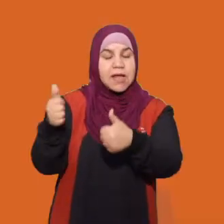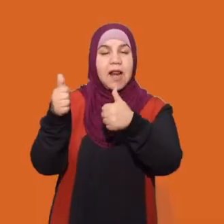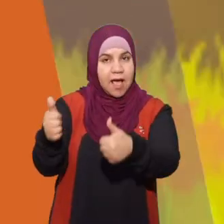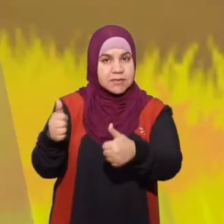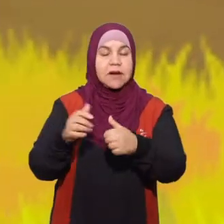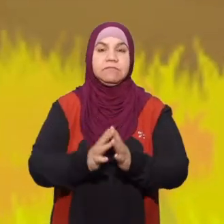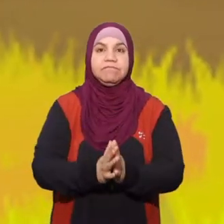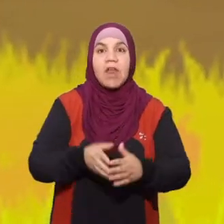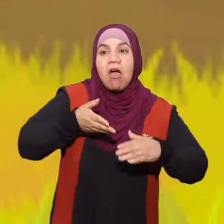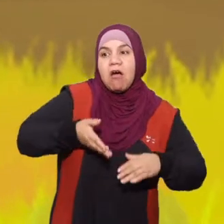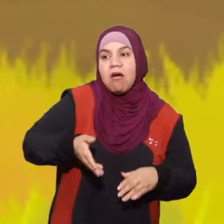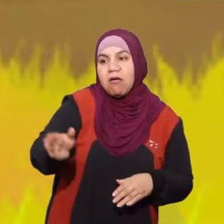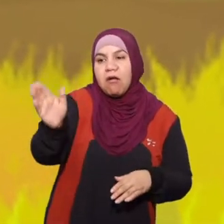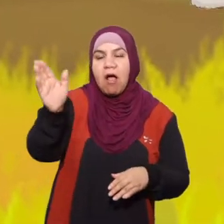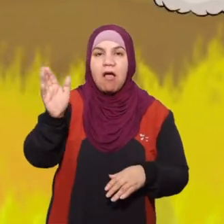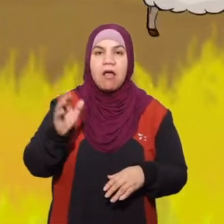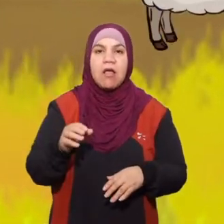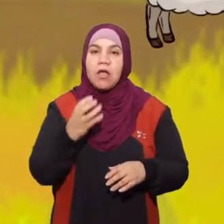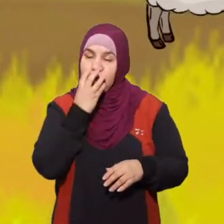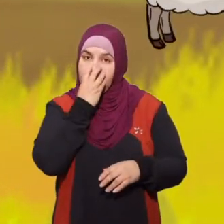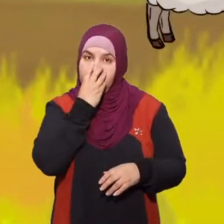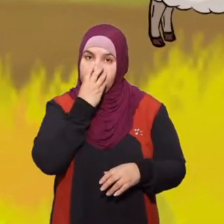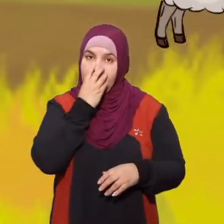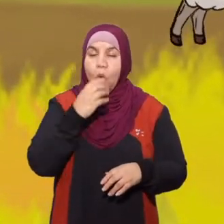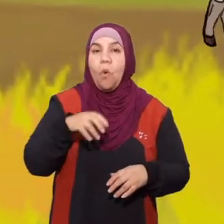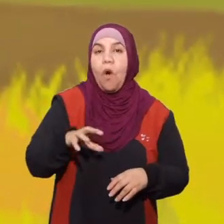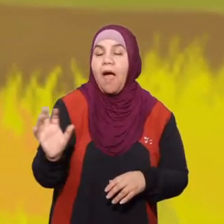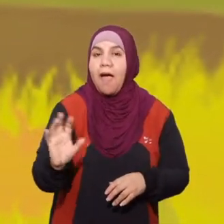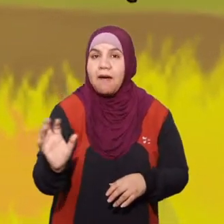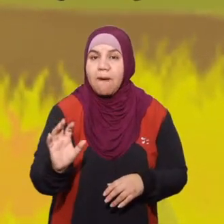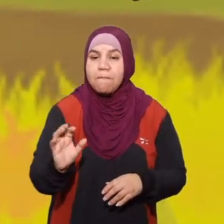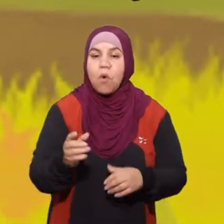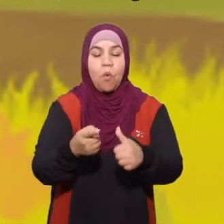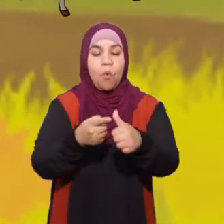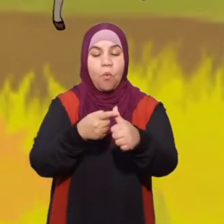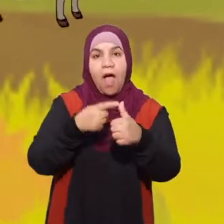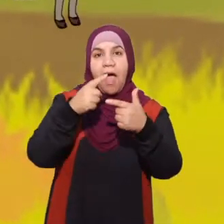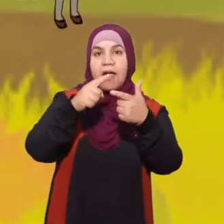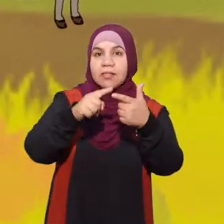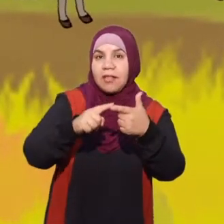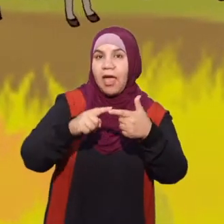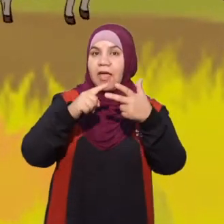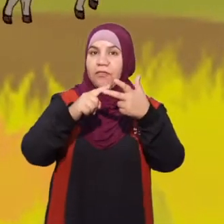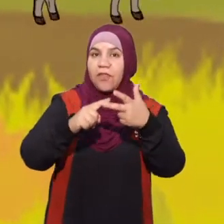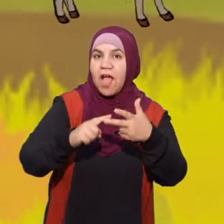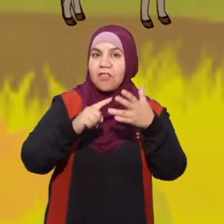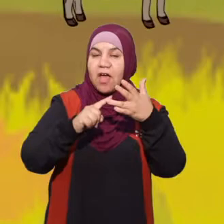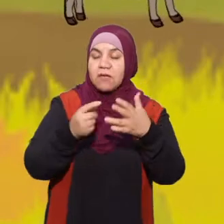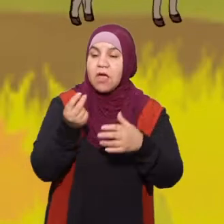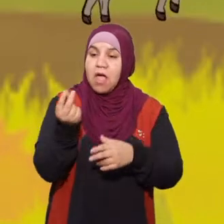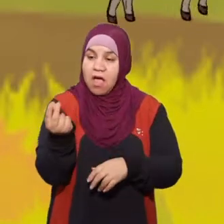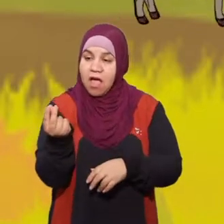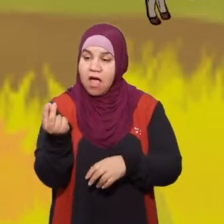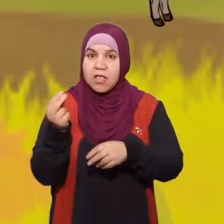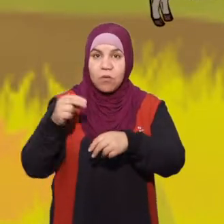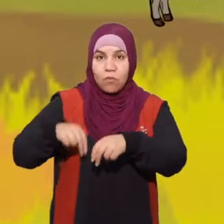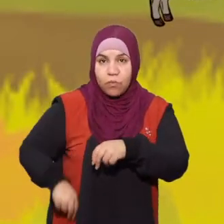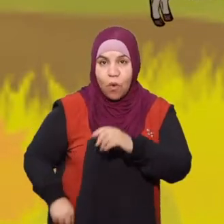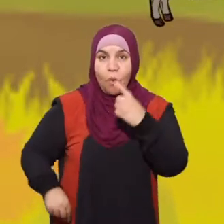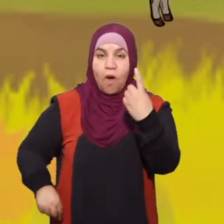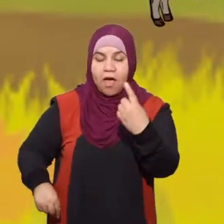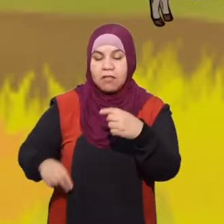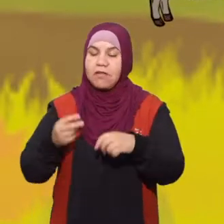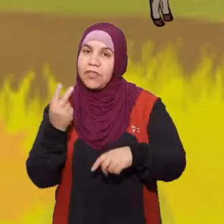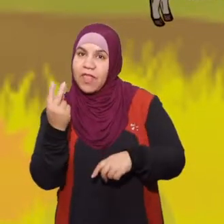حسنا. ذهب الذئب إلى الأغنام وأدخلها في الحظيرة، وكان يضع حصاة في جيبه